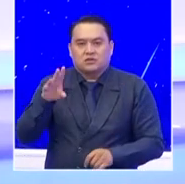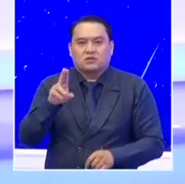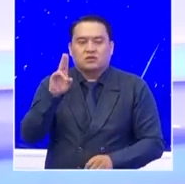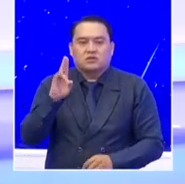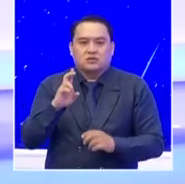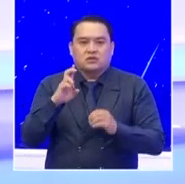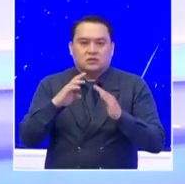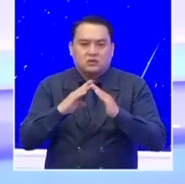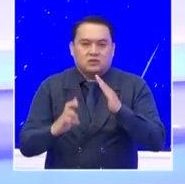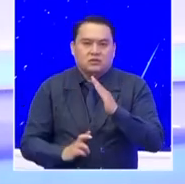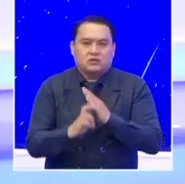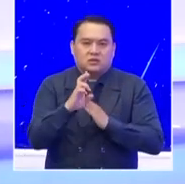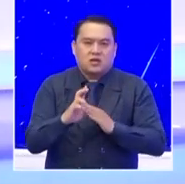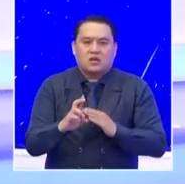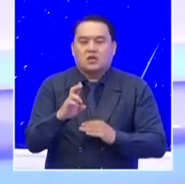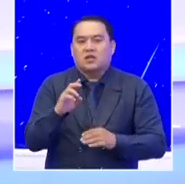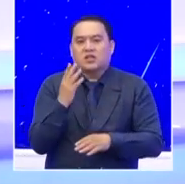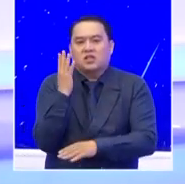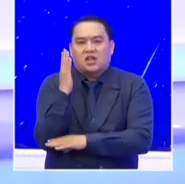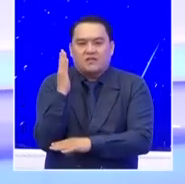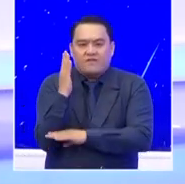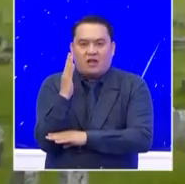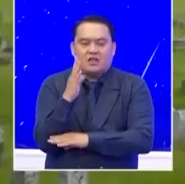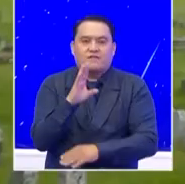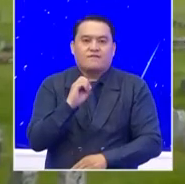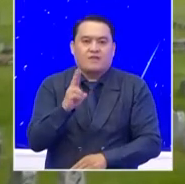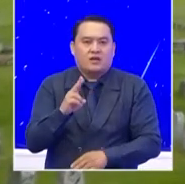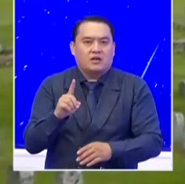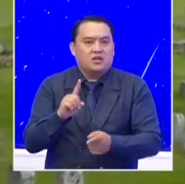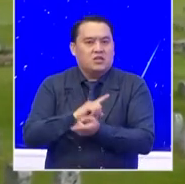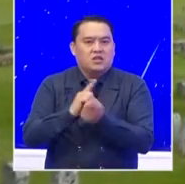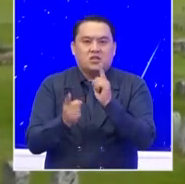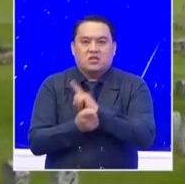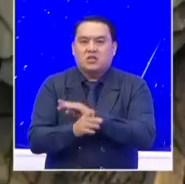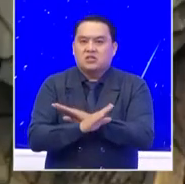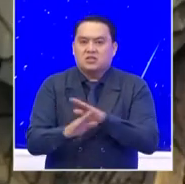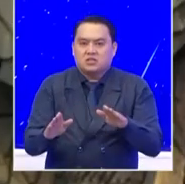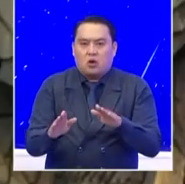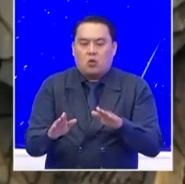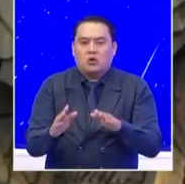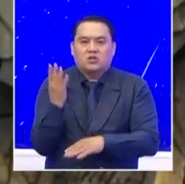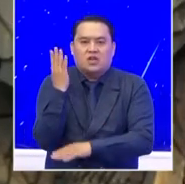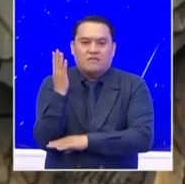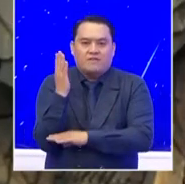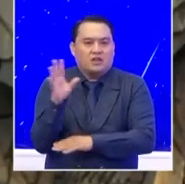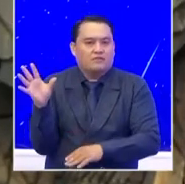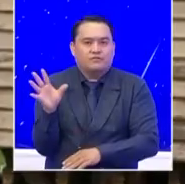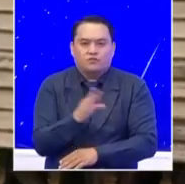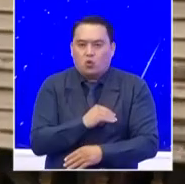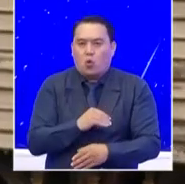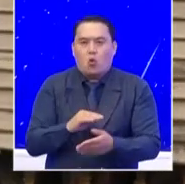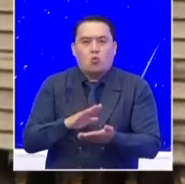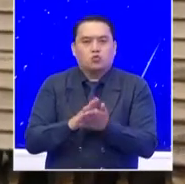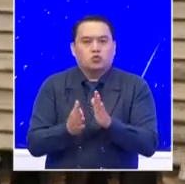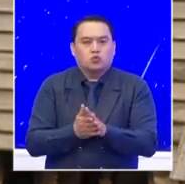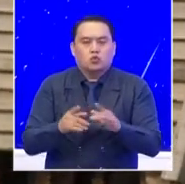церквей, построенных в 12 веке. Она за 8 веков практически не изменилась, даже засовы здесь деревянные. В новых условиях